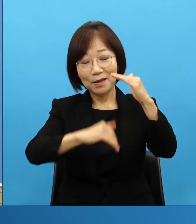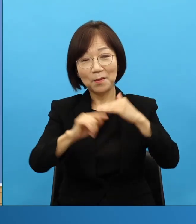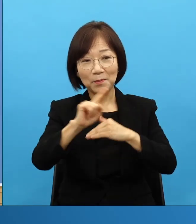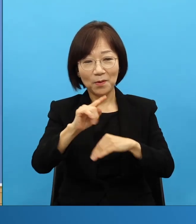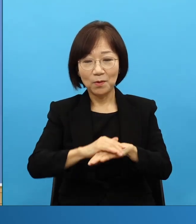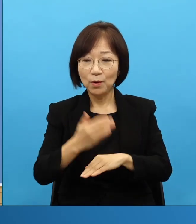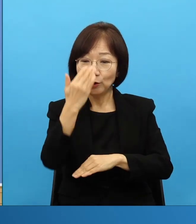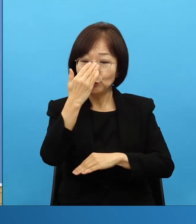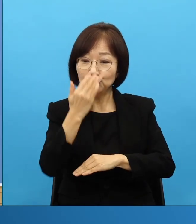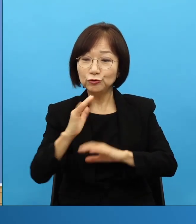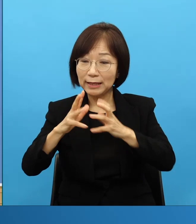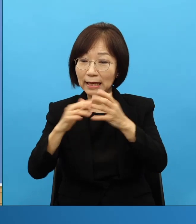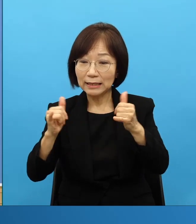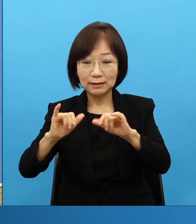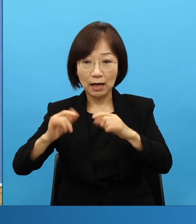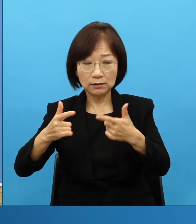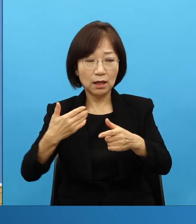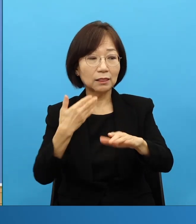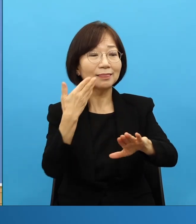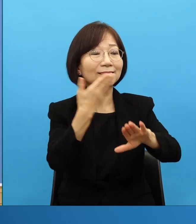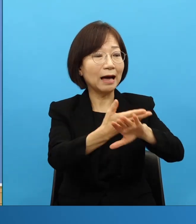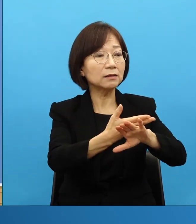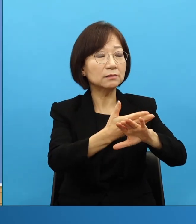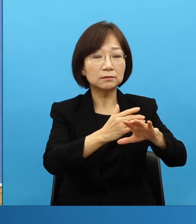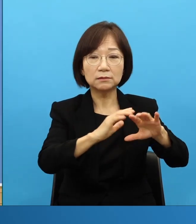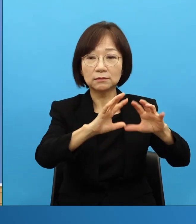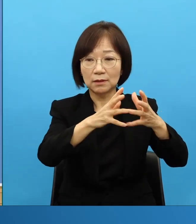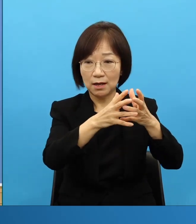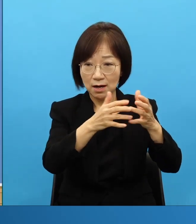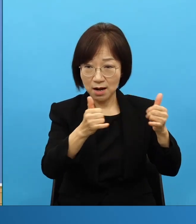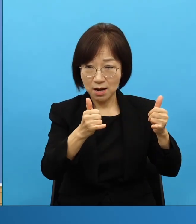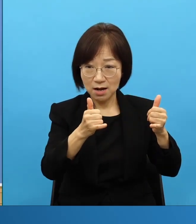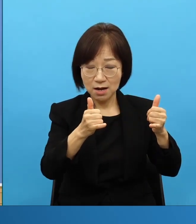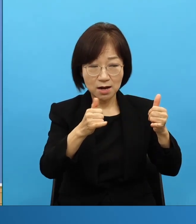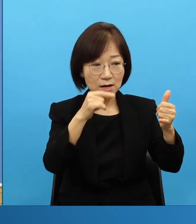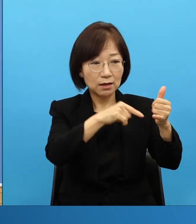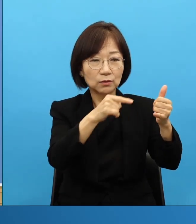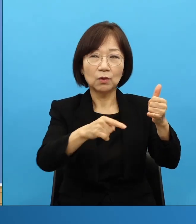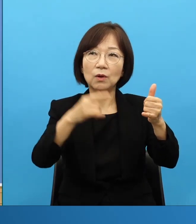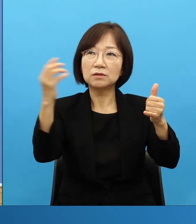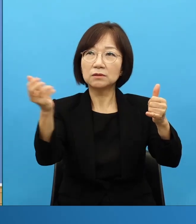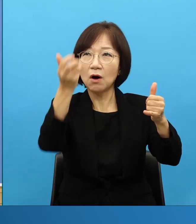임하는구나 하는 기록이 지금 나온 겁니다. And we see the record of that the Holy Spirit will come upon even